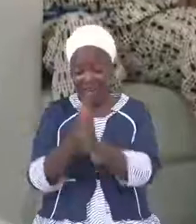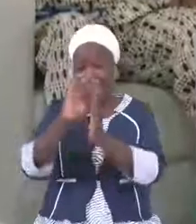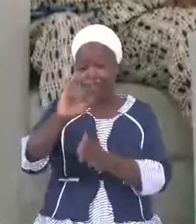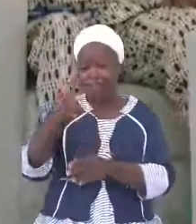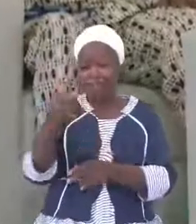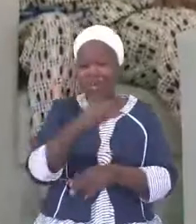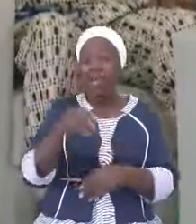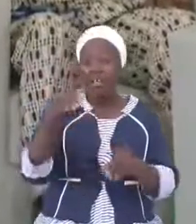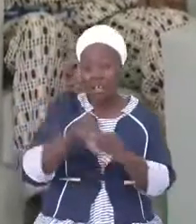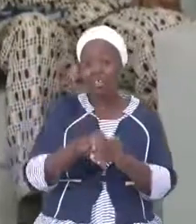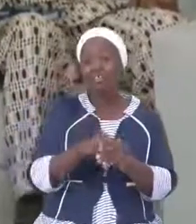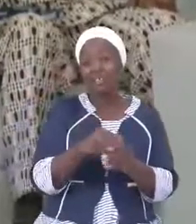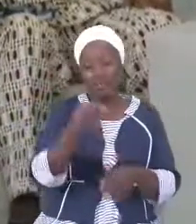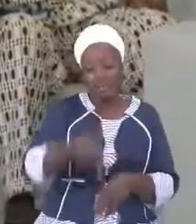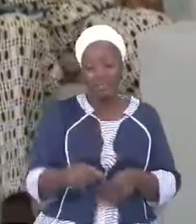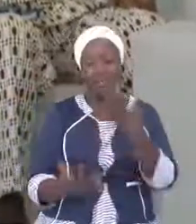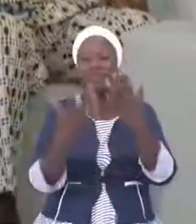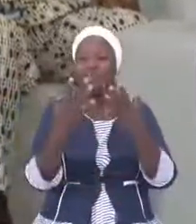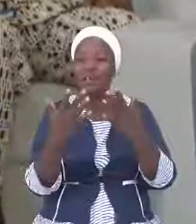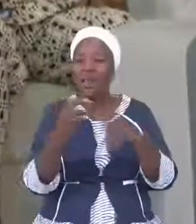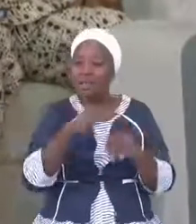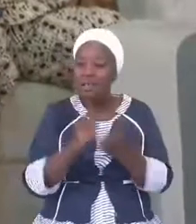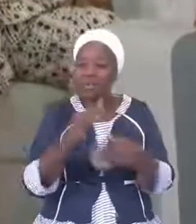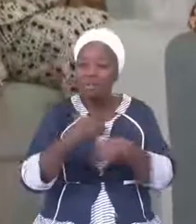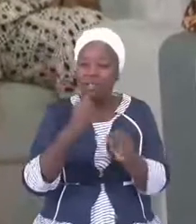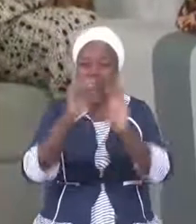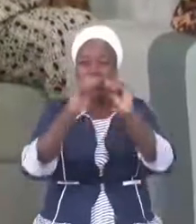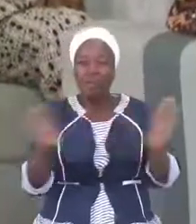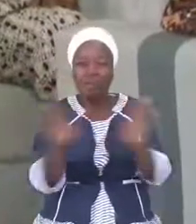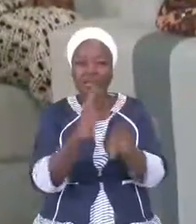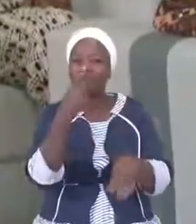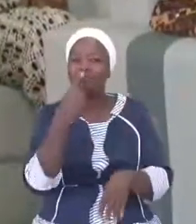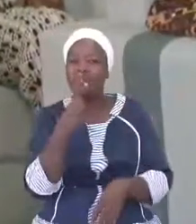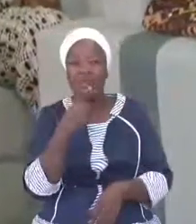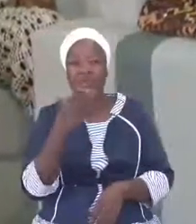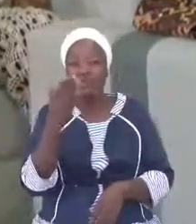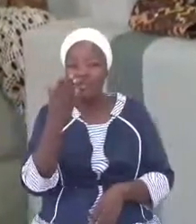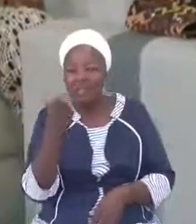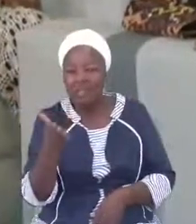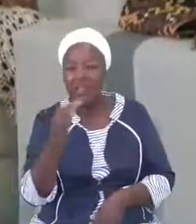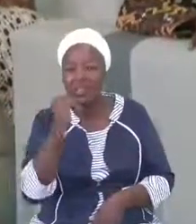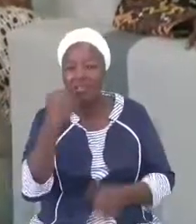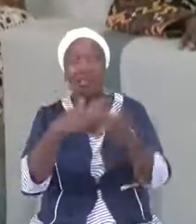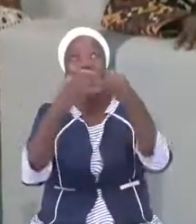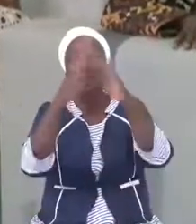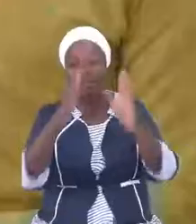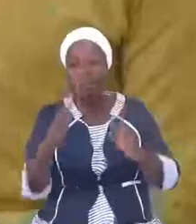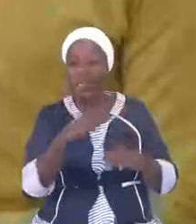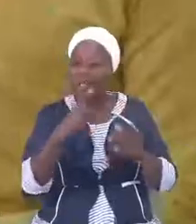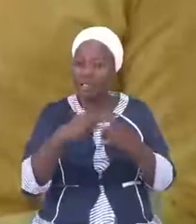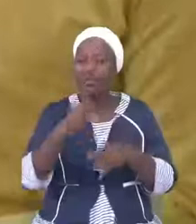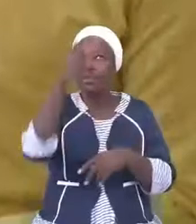de ce maître-là. Il y a le ciel, mon ami. Il y a Dieu. Et Jonas,